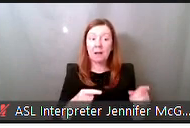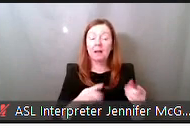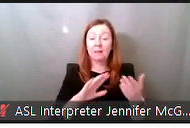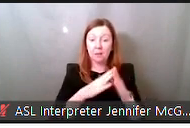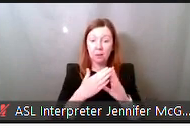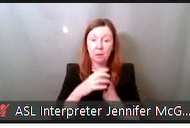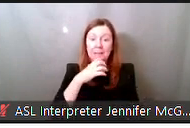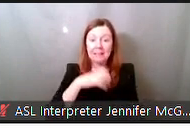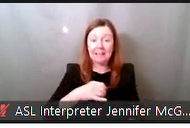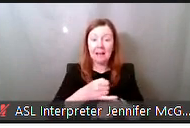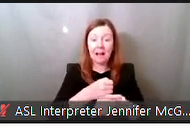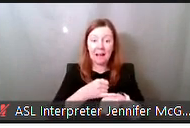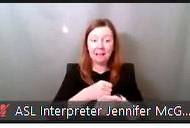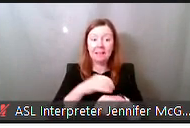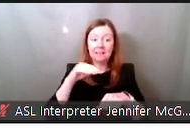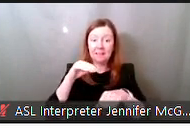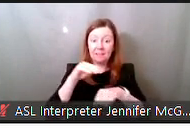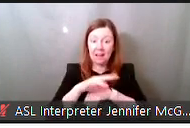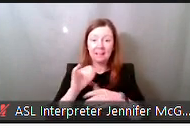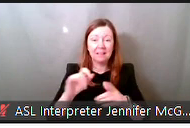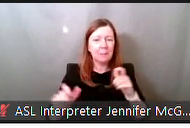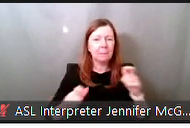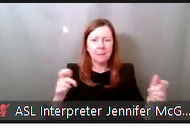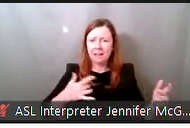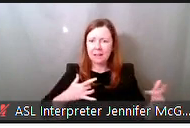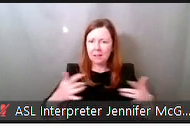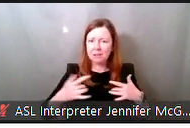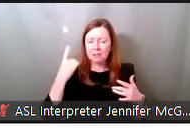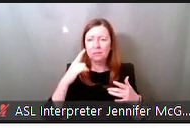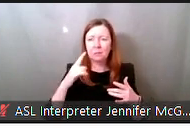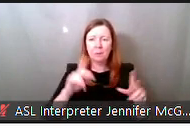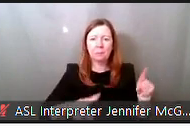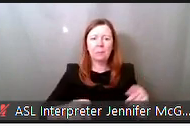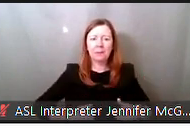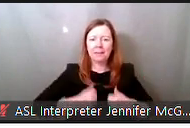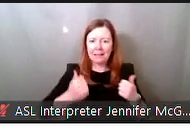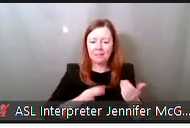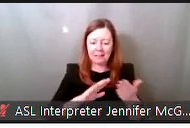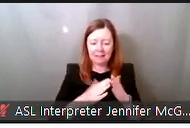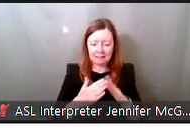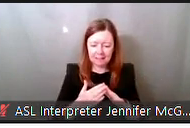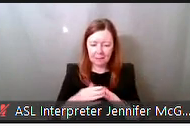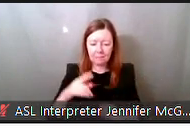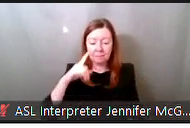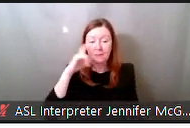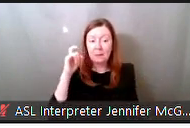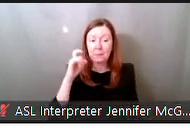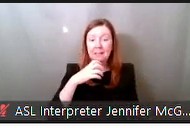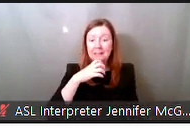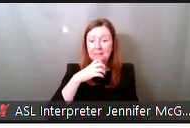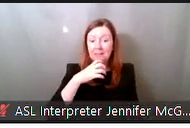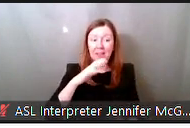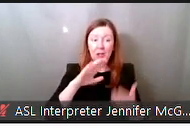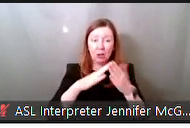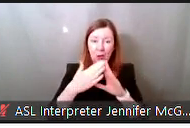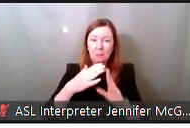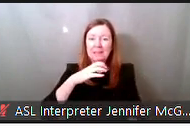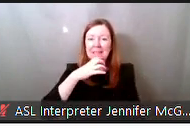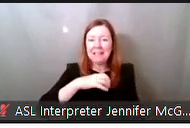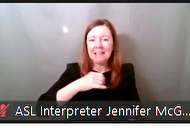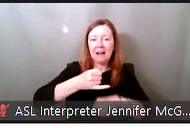is a big concern for those of us living in the city 这个天气 and the 呢， heat, urban heat island effect.